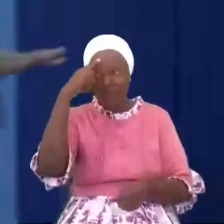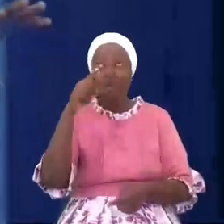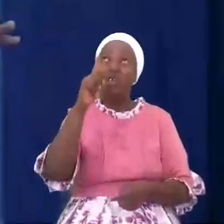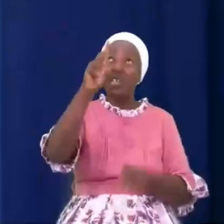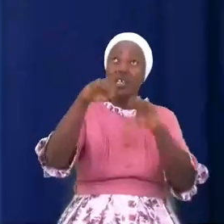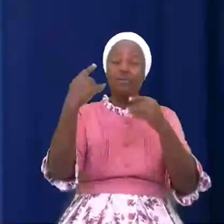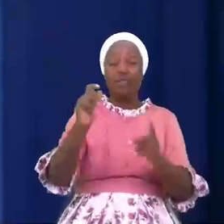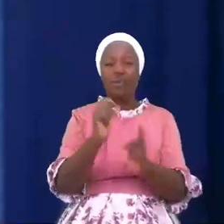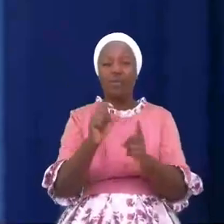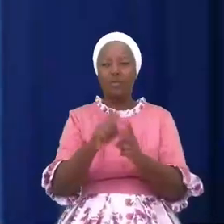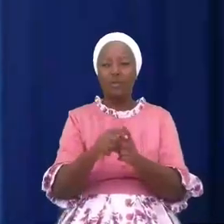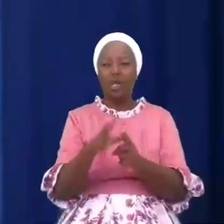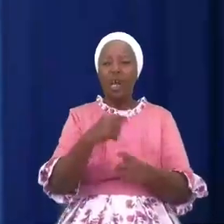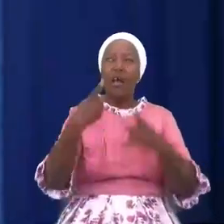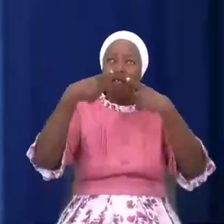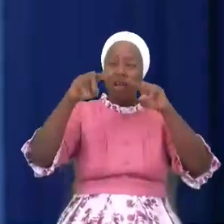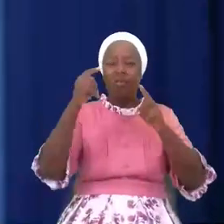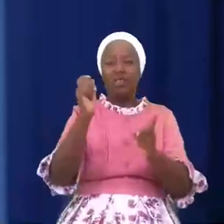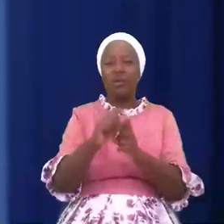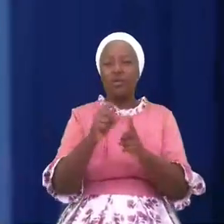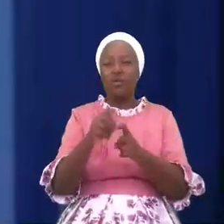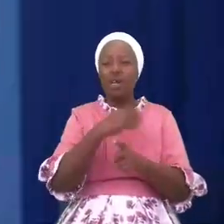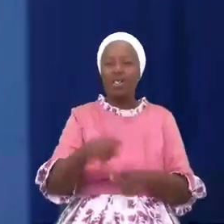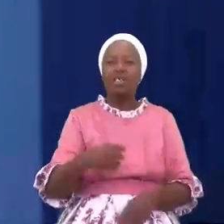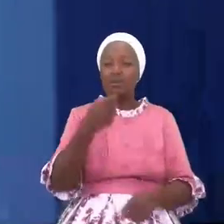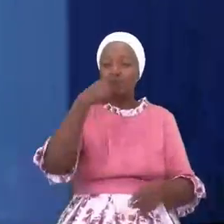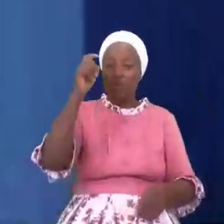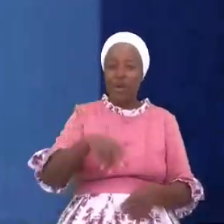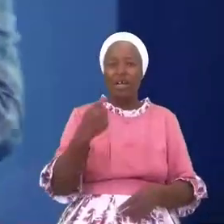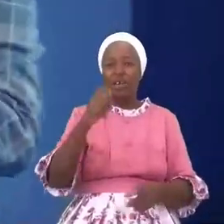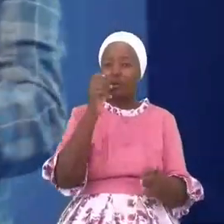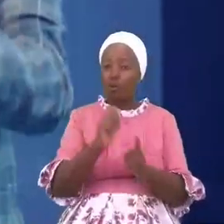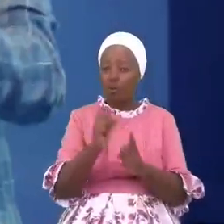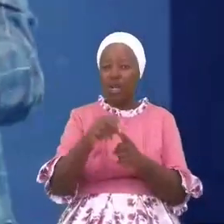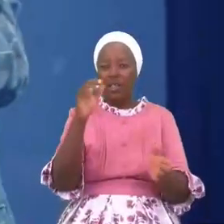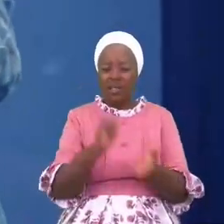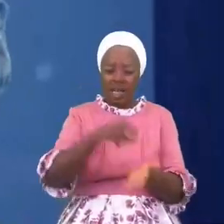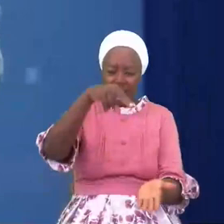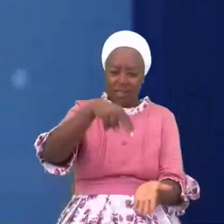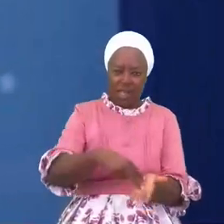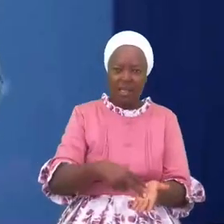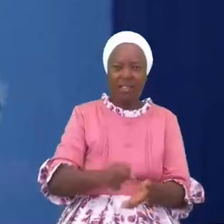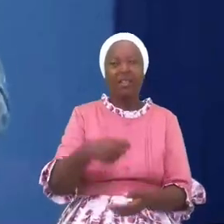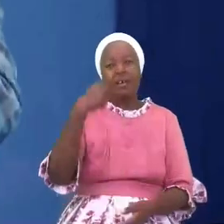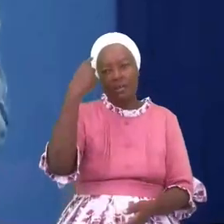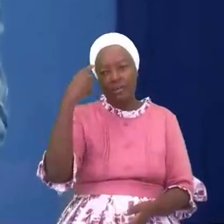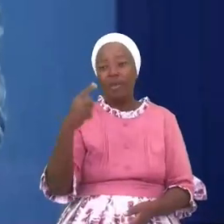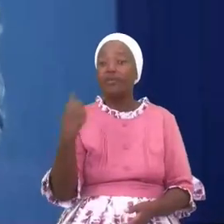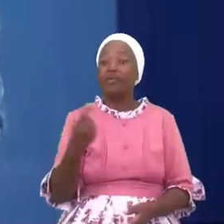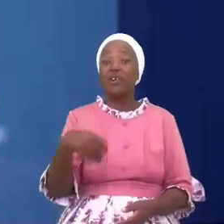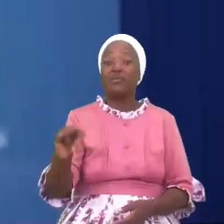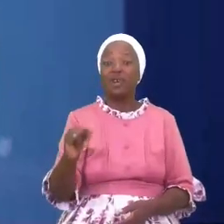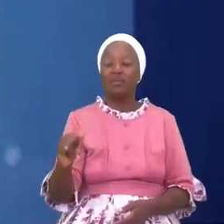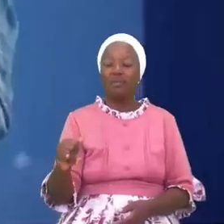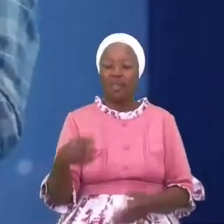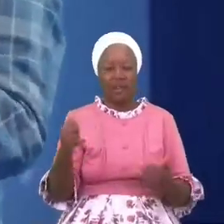donne la parole. Il déclare la parole. Il décrète la parole qui subsiste éternellement. Voyez le